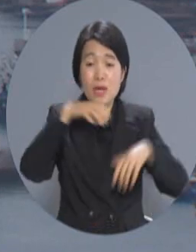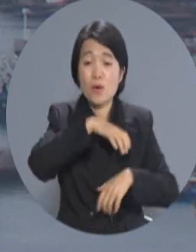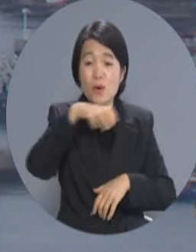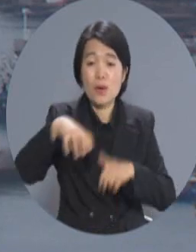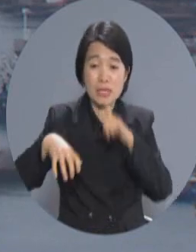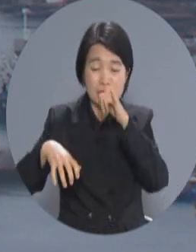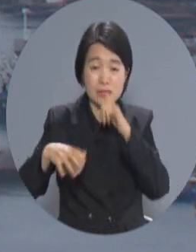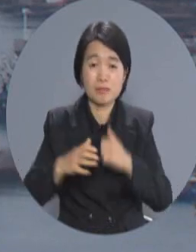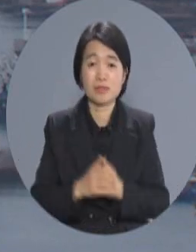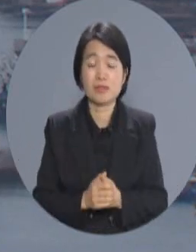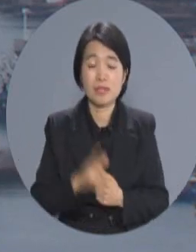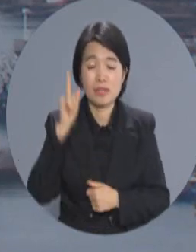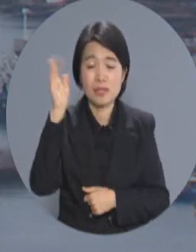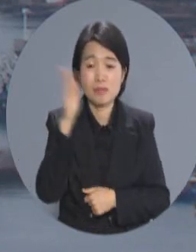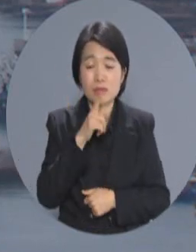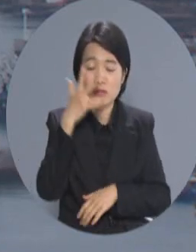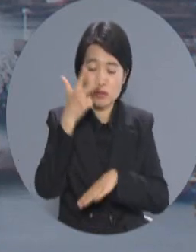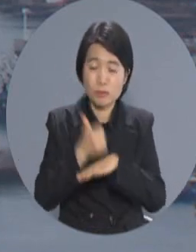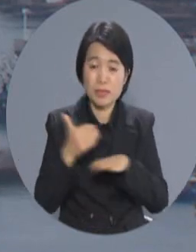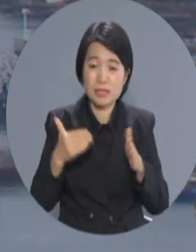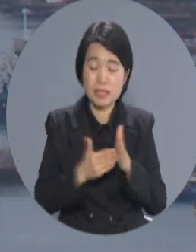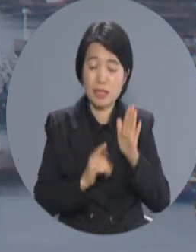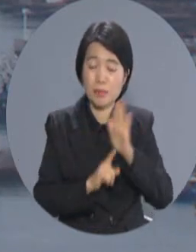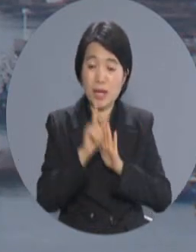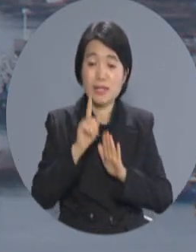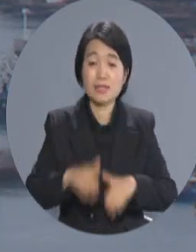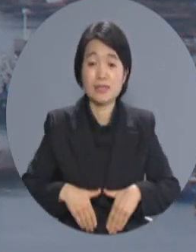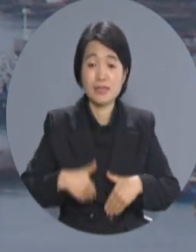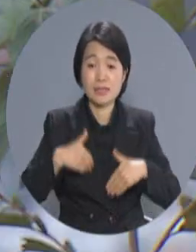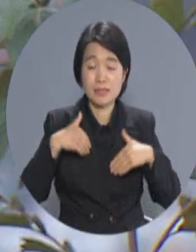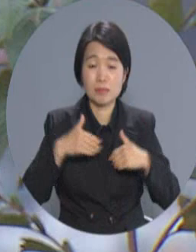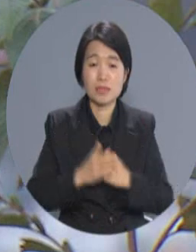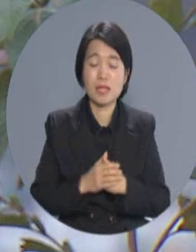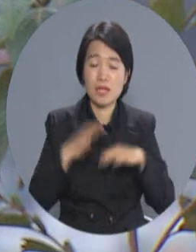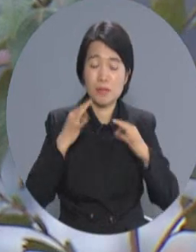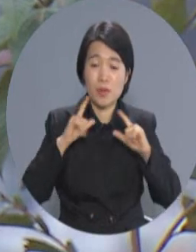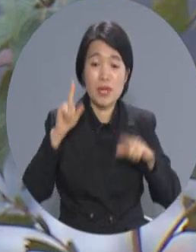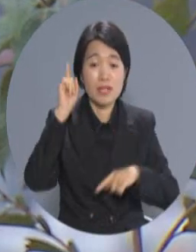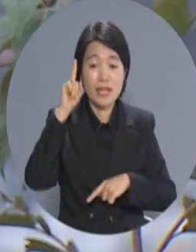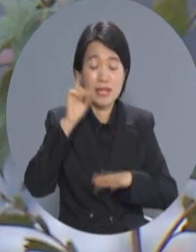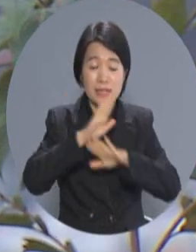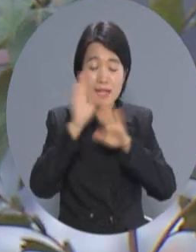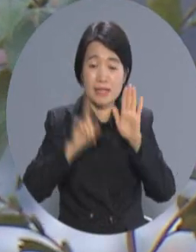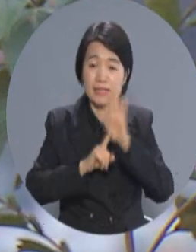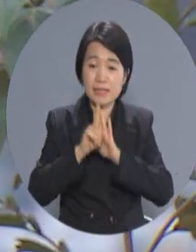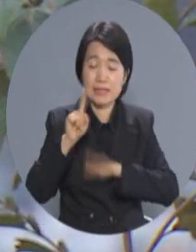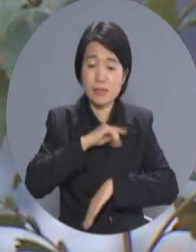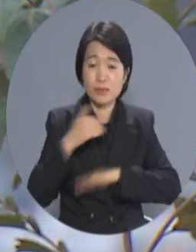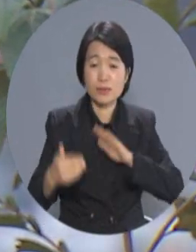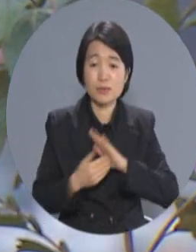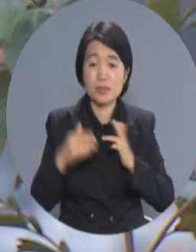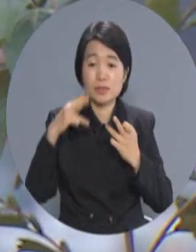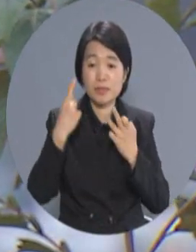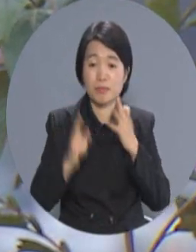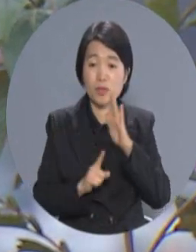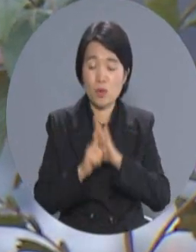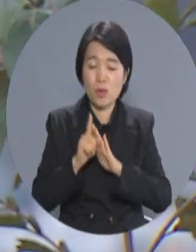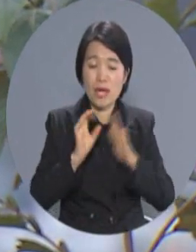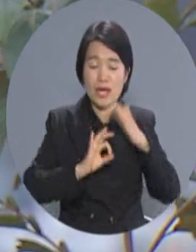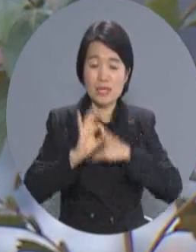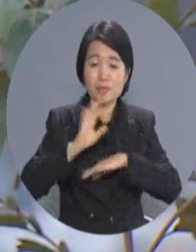있었습니다 내일부터 주말까지 기온이 올라 포근해지겠는데요 금요일인 내일 낮 기온은 최고 13도까지 오르겠고